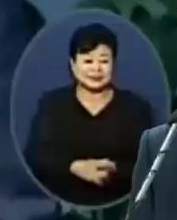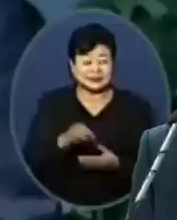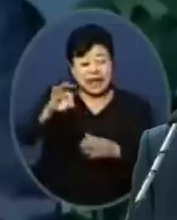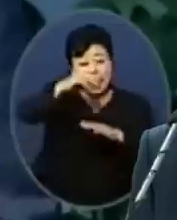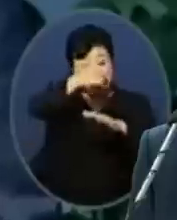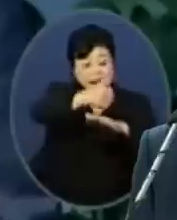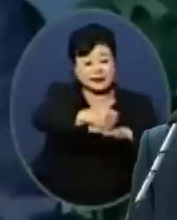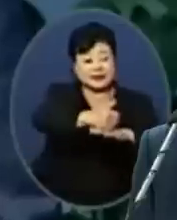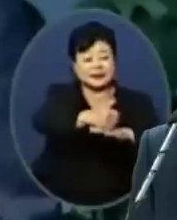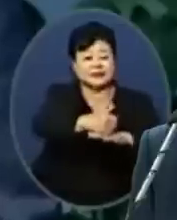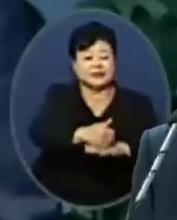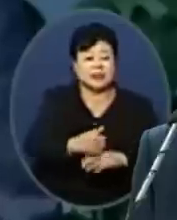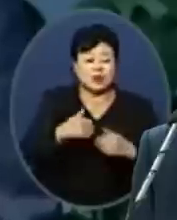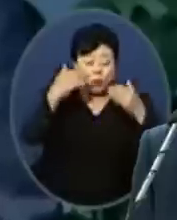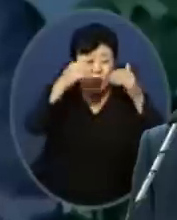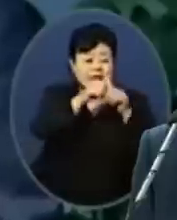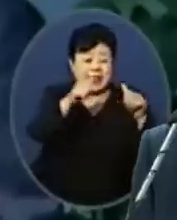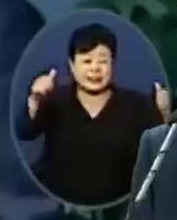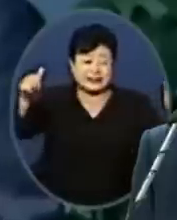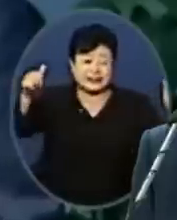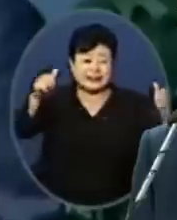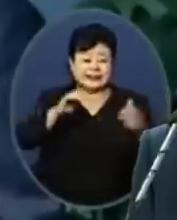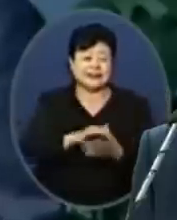다윗이 골리앗을